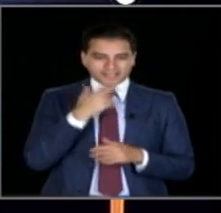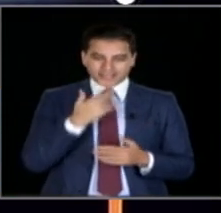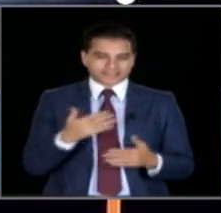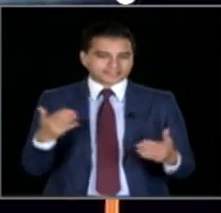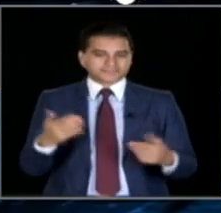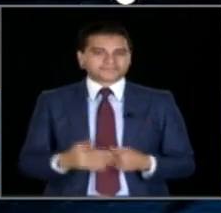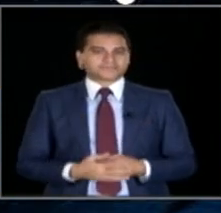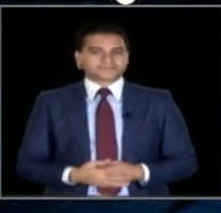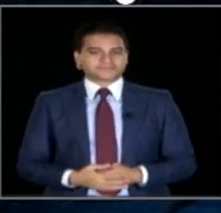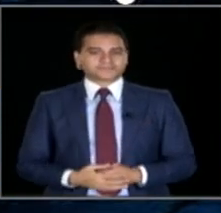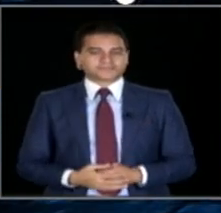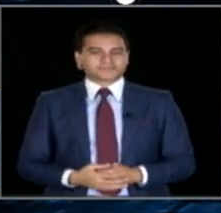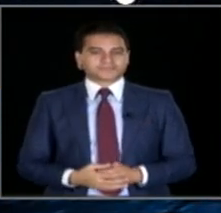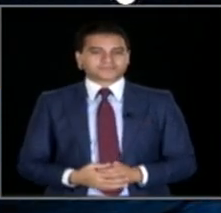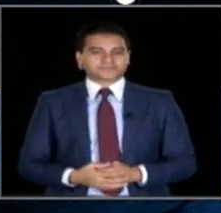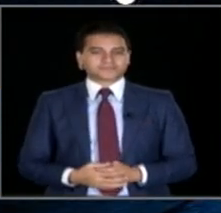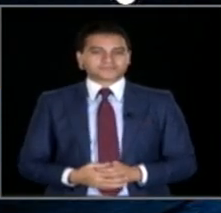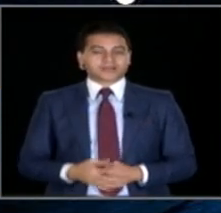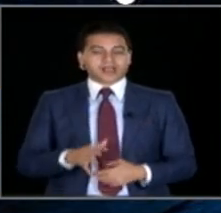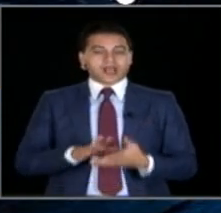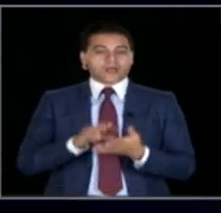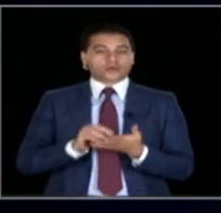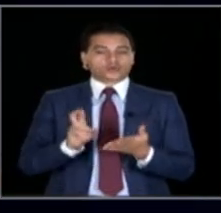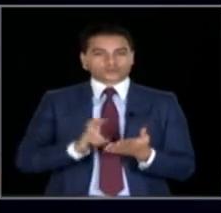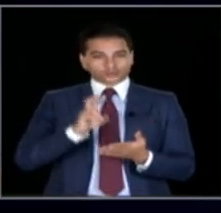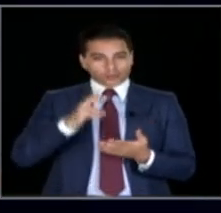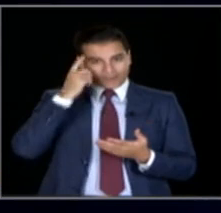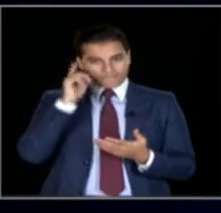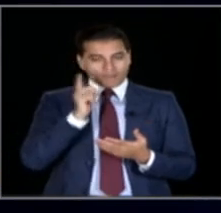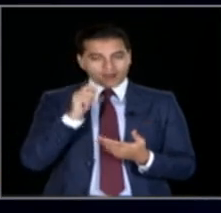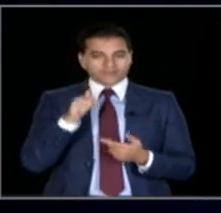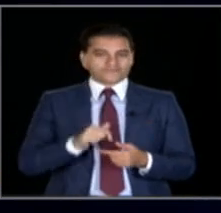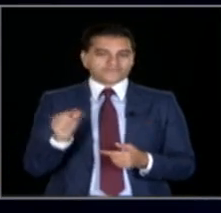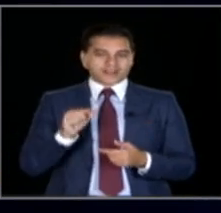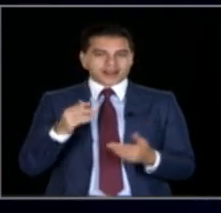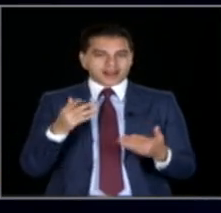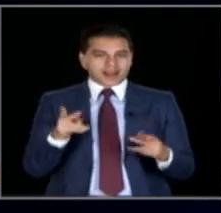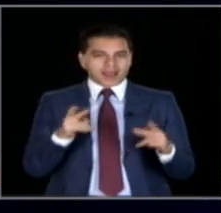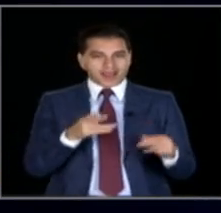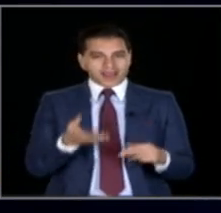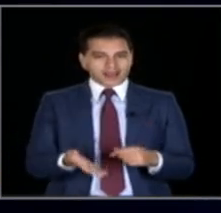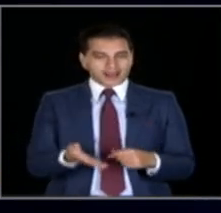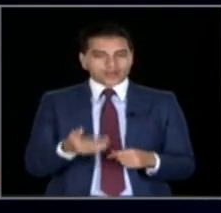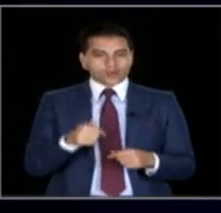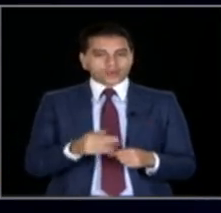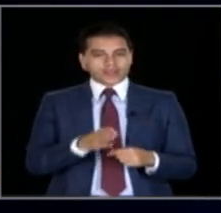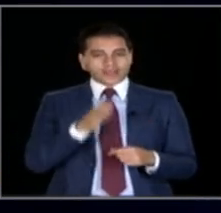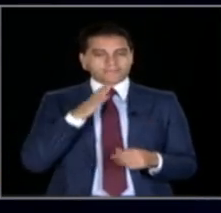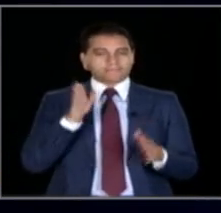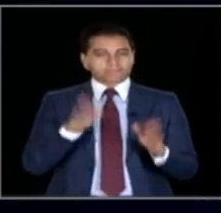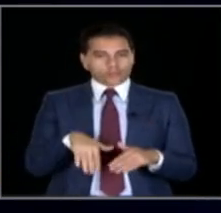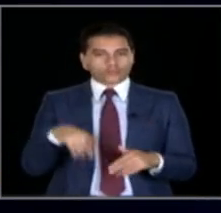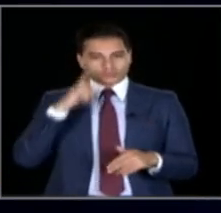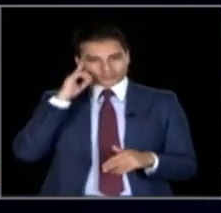طعيمة، خطف منك البازر. أول سؤال ما يتجاوبش وكانت إجابته